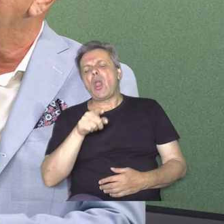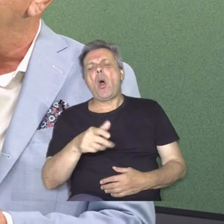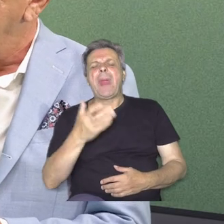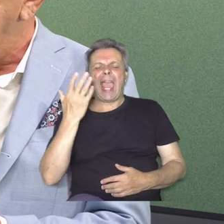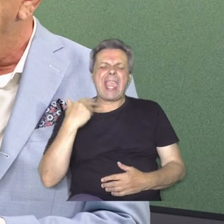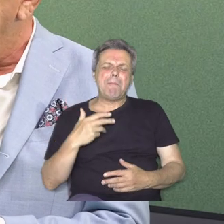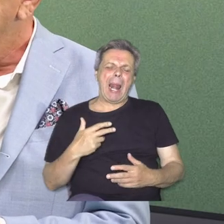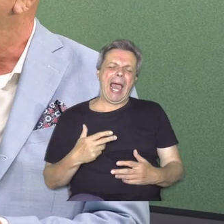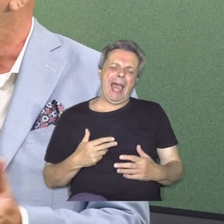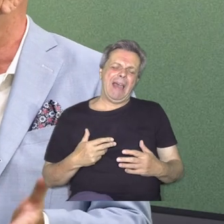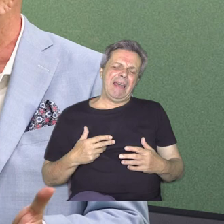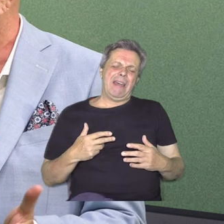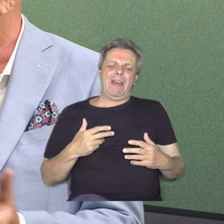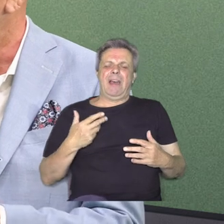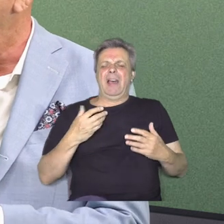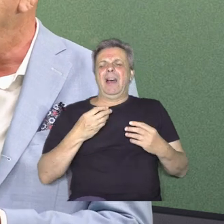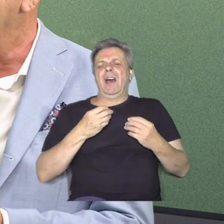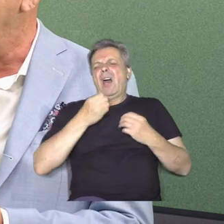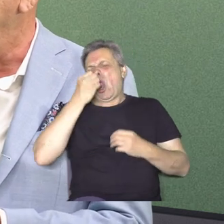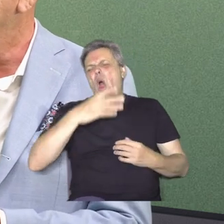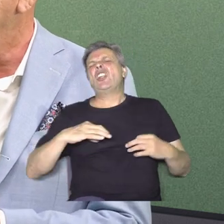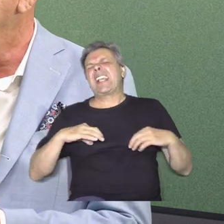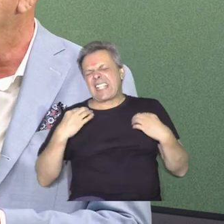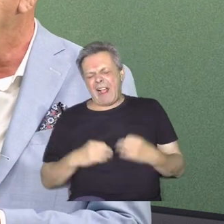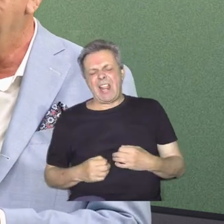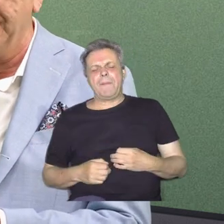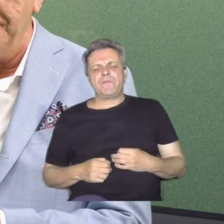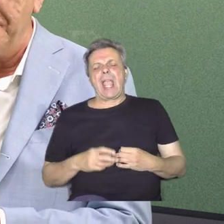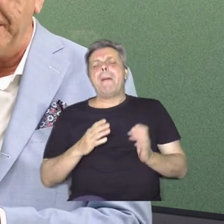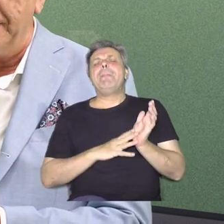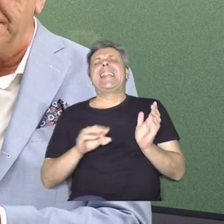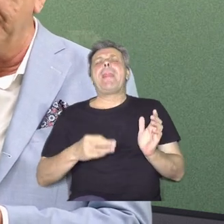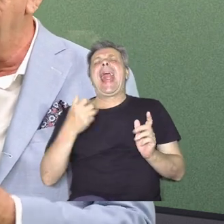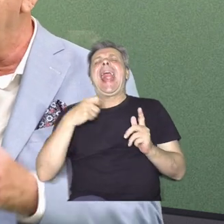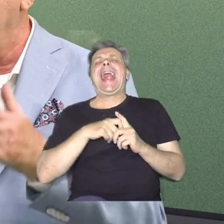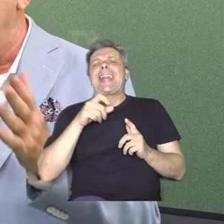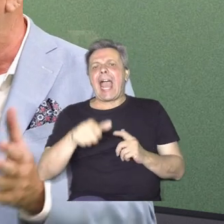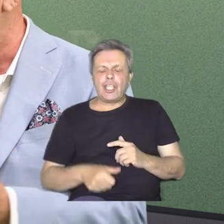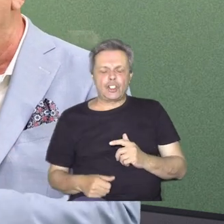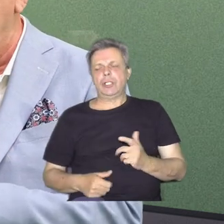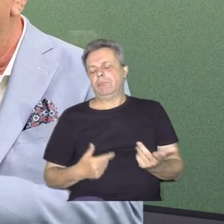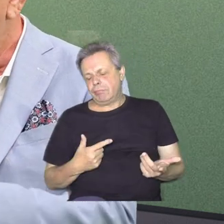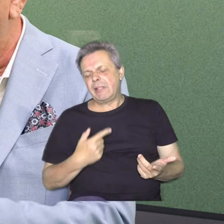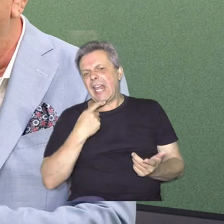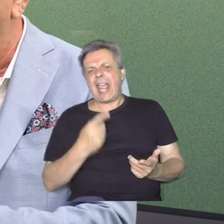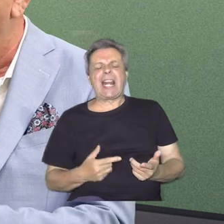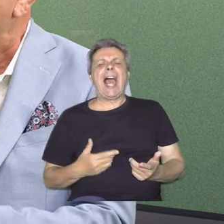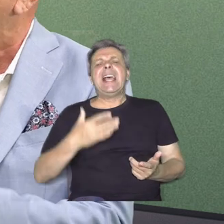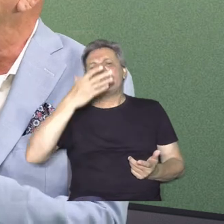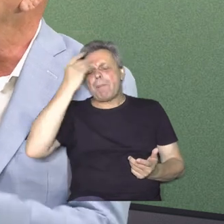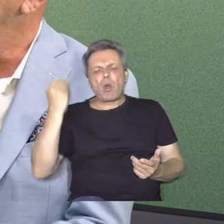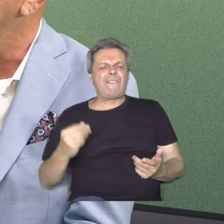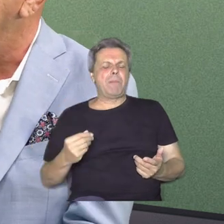Mirjana Rakić mi bila naša čuvena politička novinarka gošća i ona je rekla, zaboravimo nesvrstane, zaboravimo